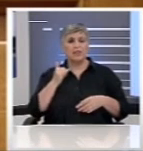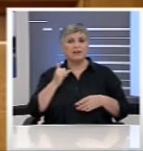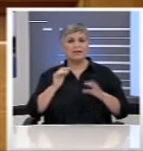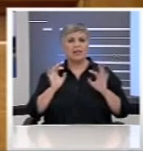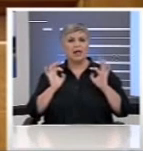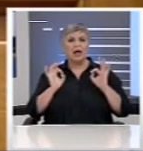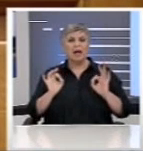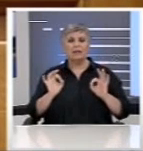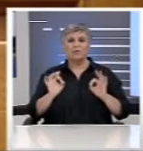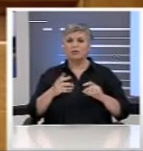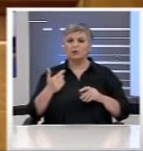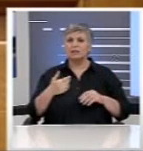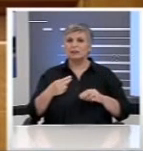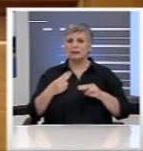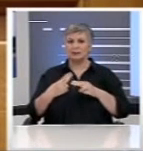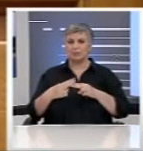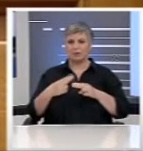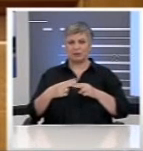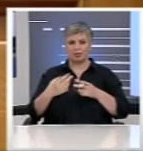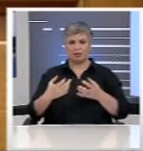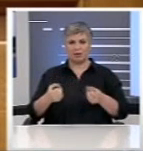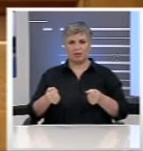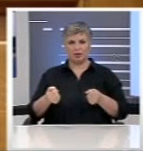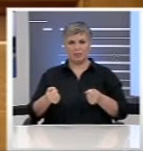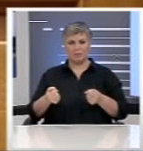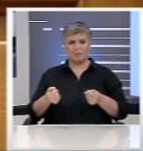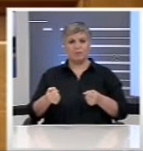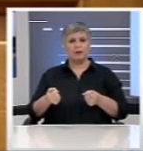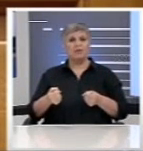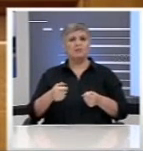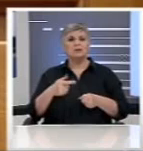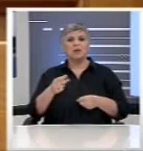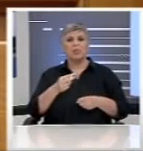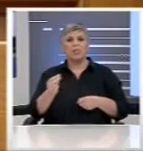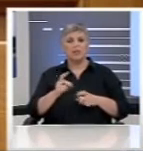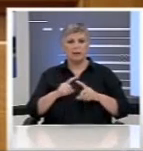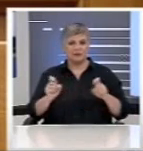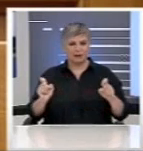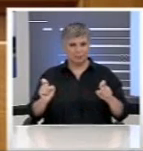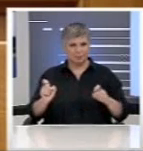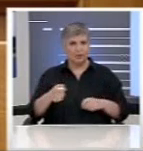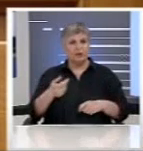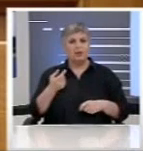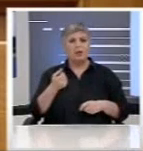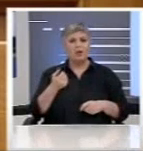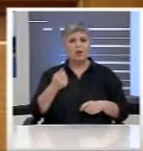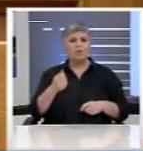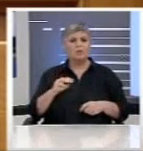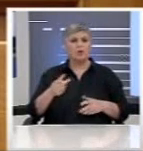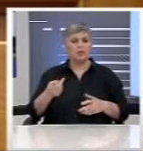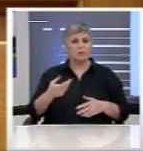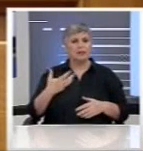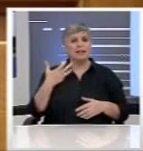πόσο σημαντικό είναι για την πορεία της ελληνικής οικονομίας να έχουμε έναν κλειδωμένο